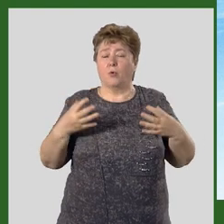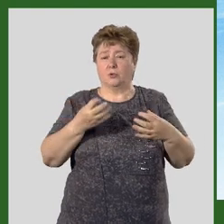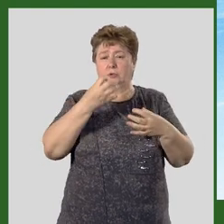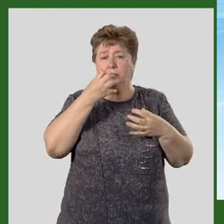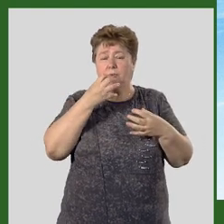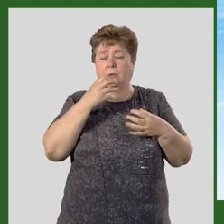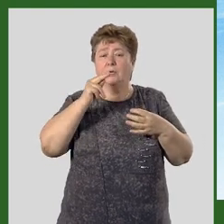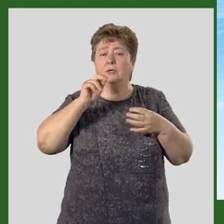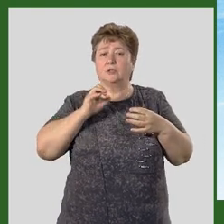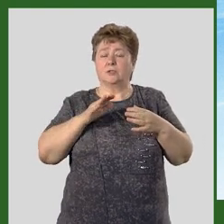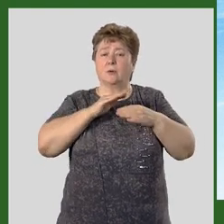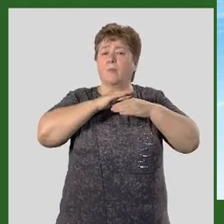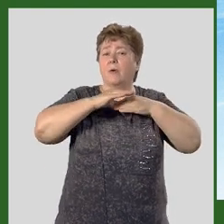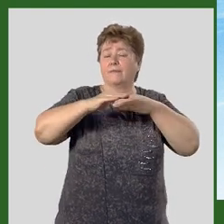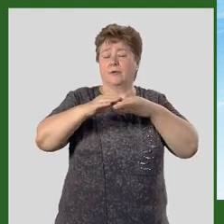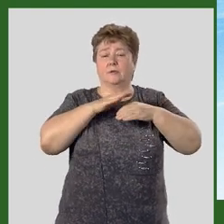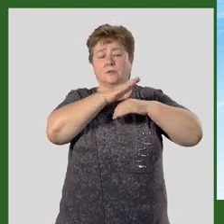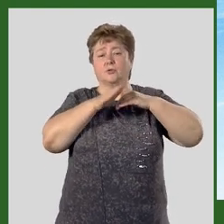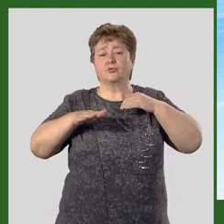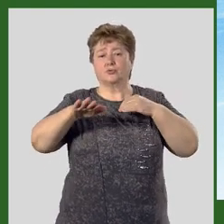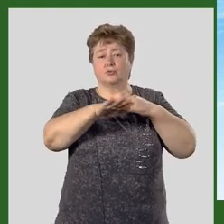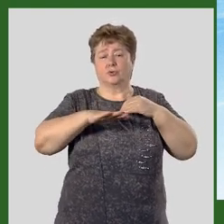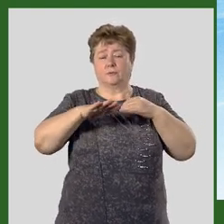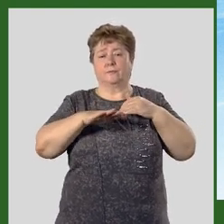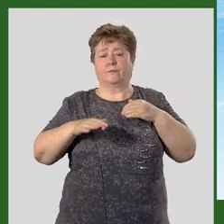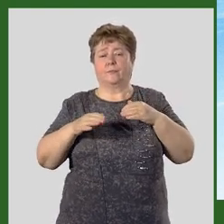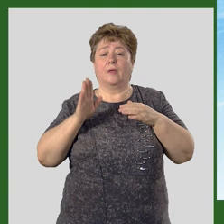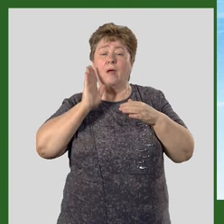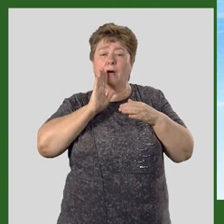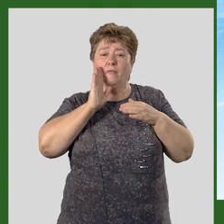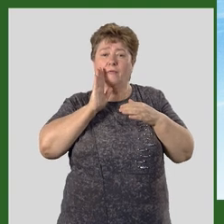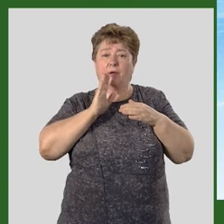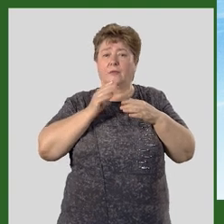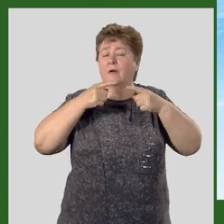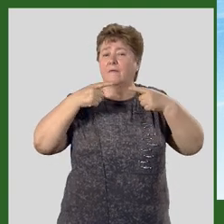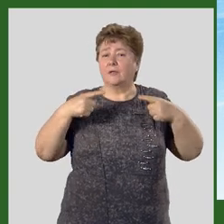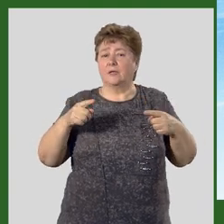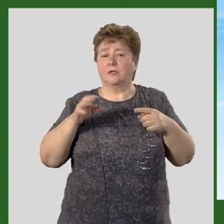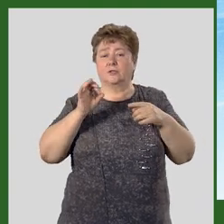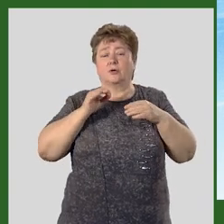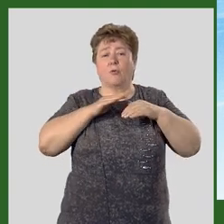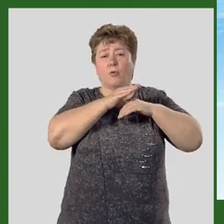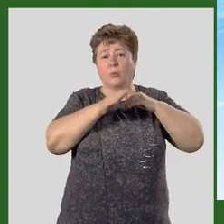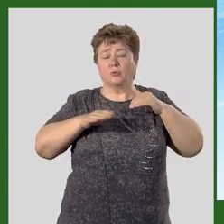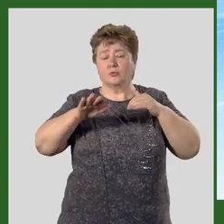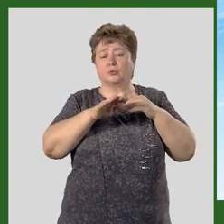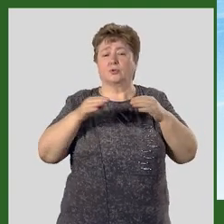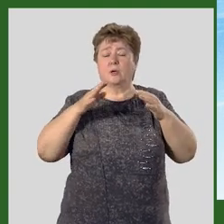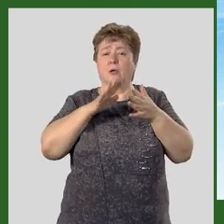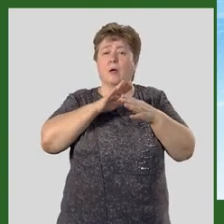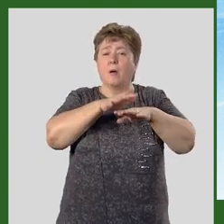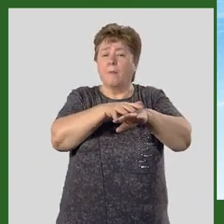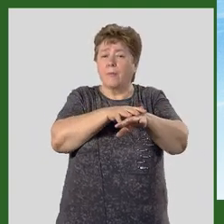тепла, чем поверхность суши. Вода, в отличие от суши,